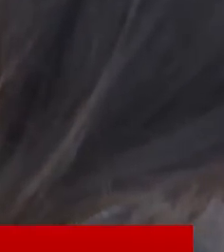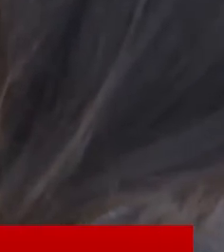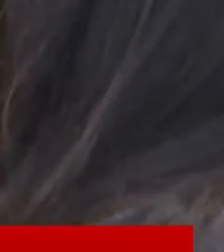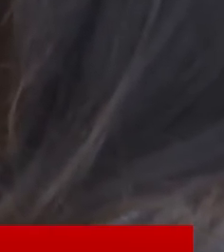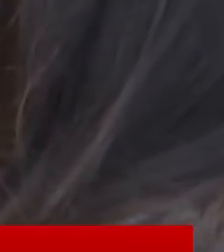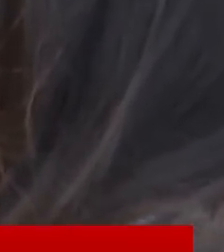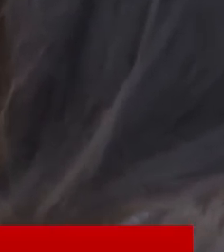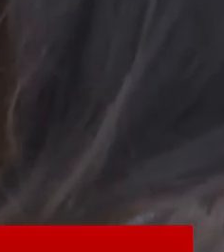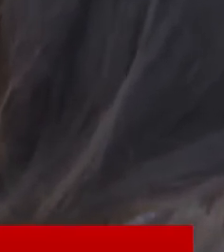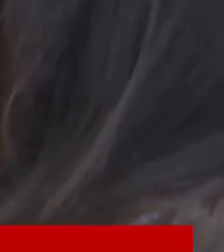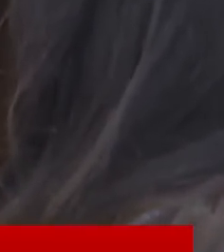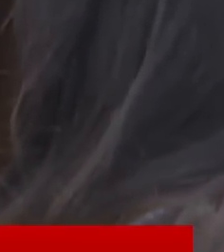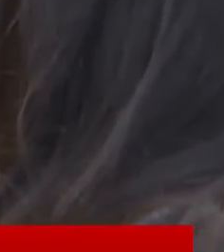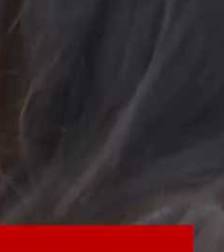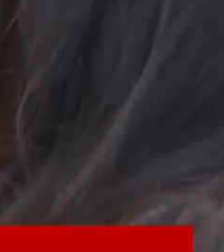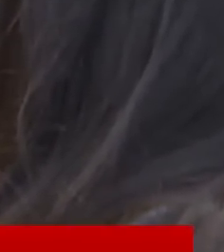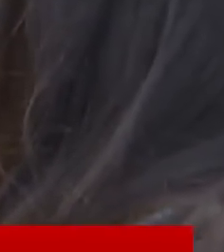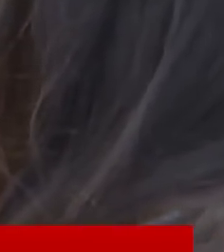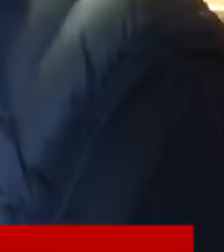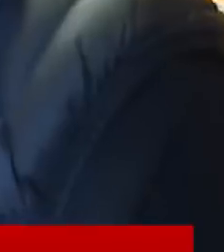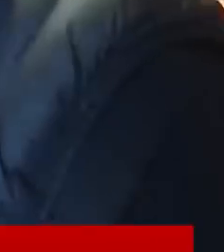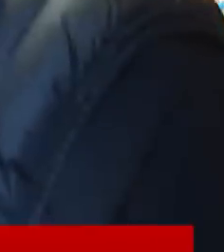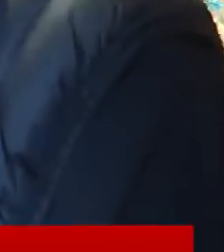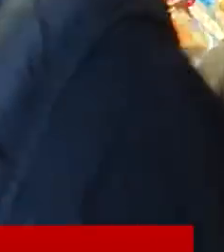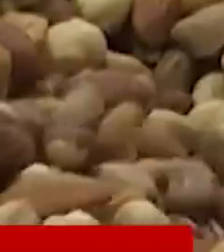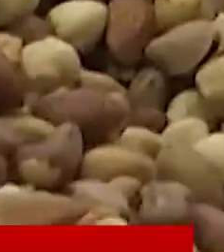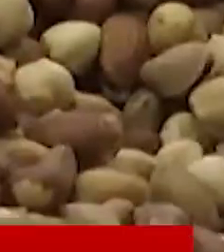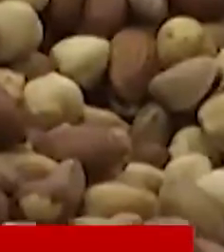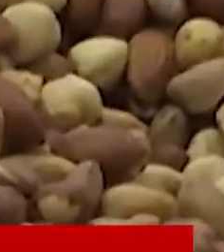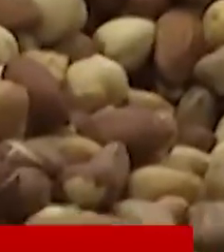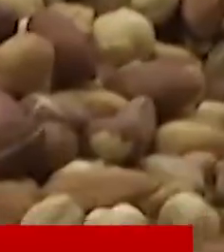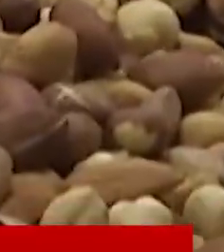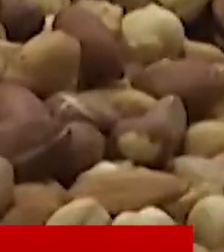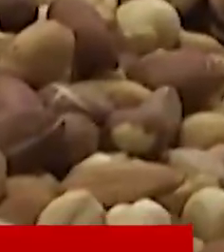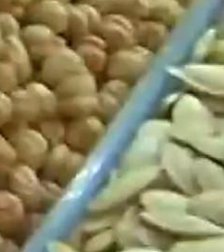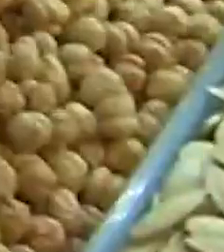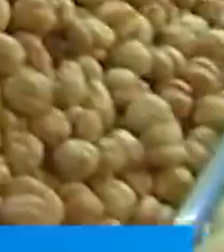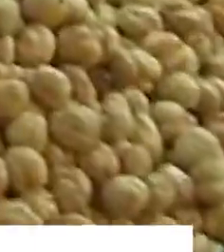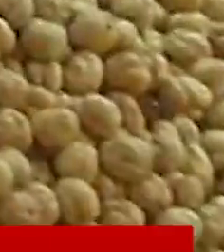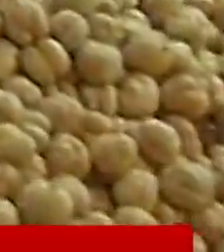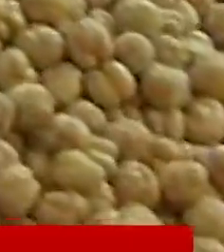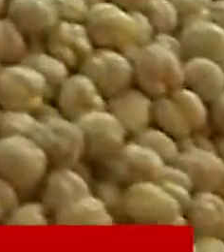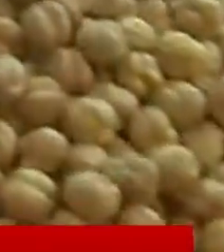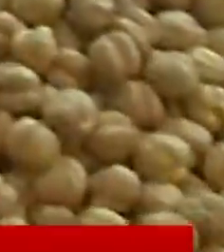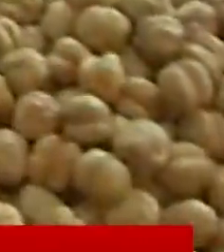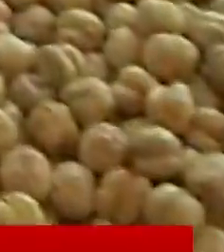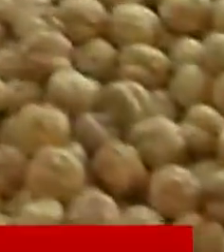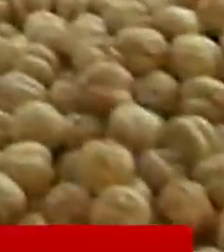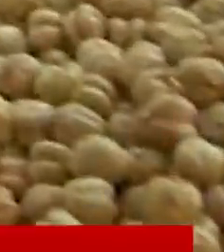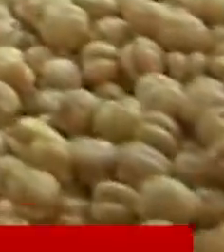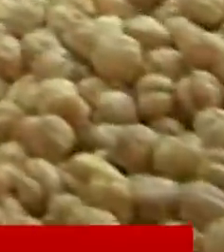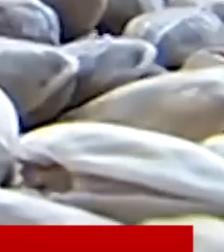falan milletin belini büktü almak istiyor kuruyemiş fiyatları var 235 lira kilosu Antep fıstığı